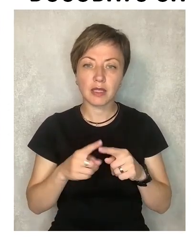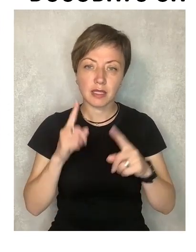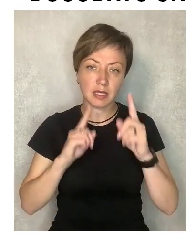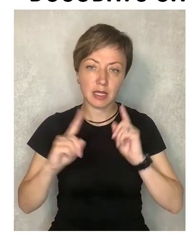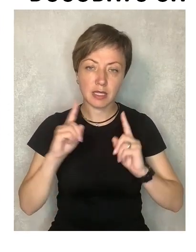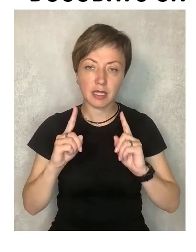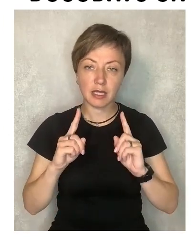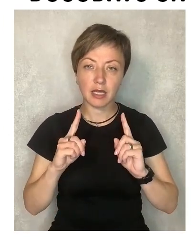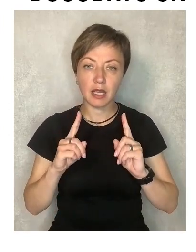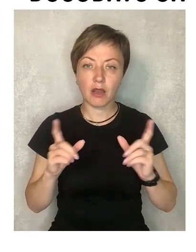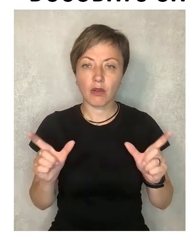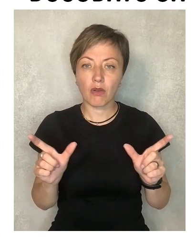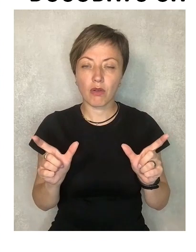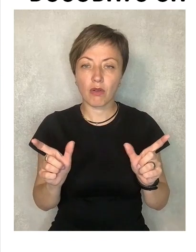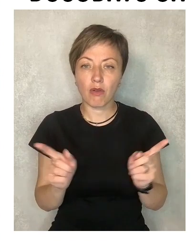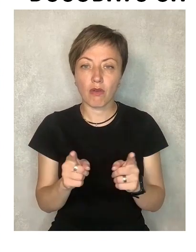типу,